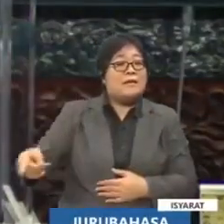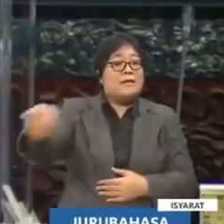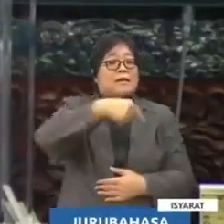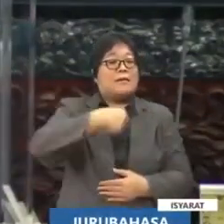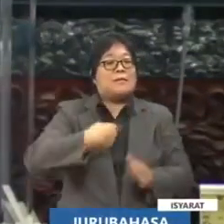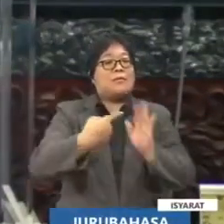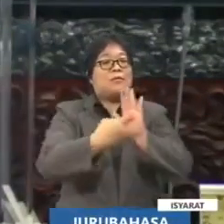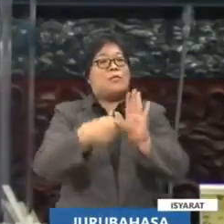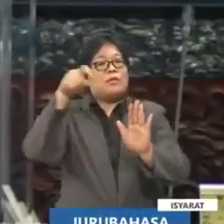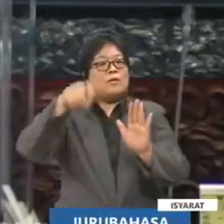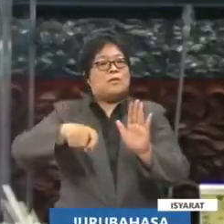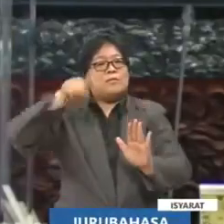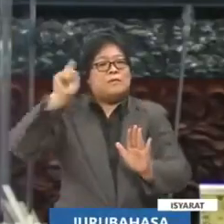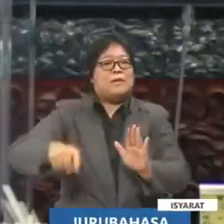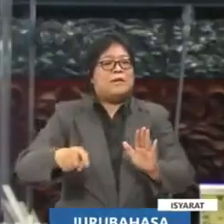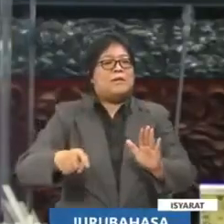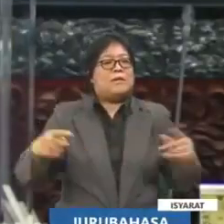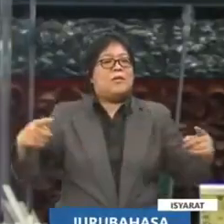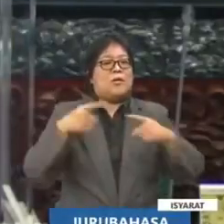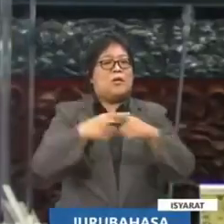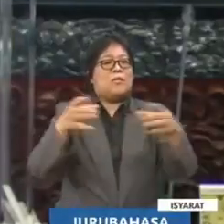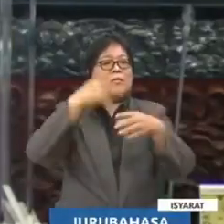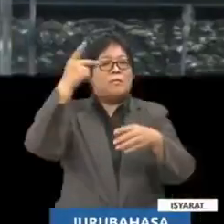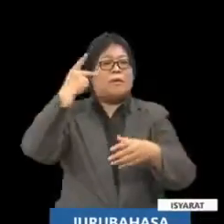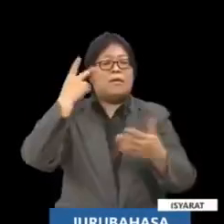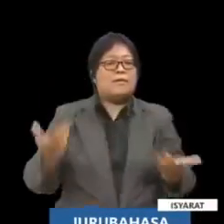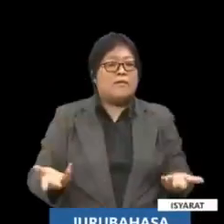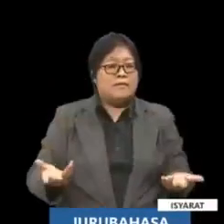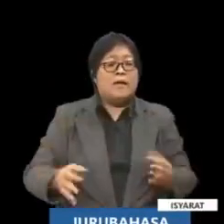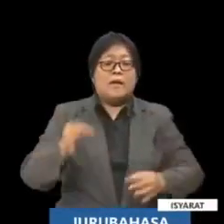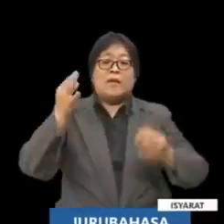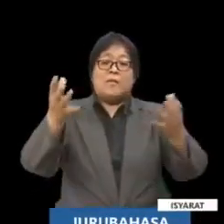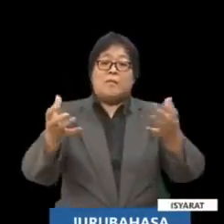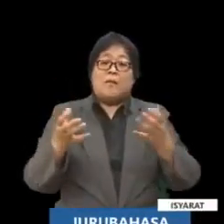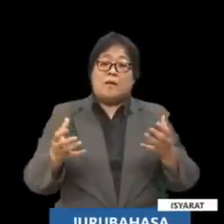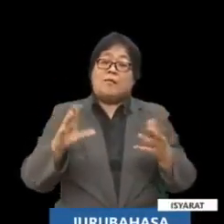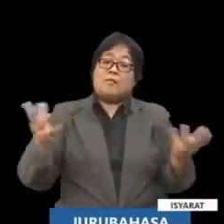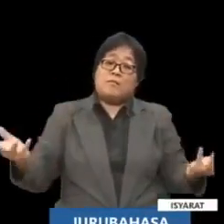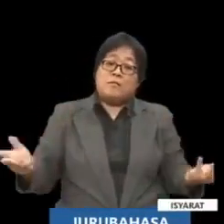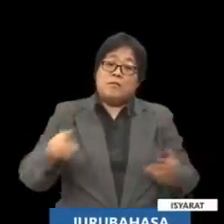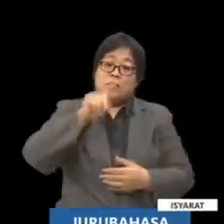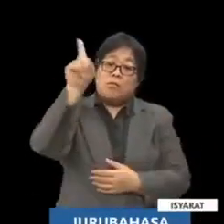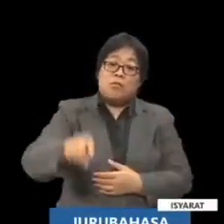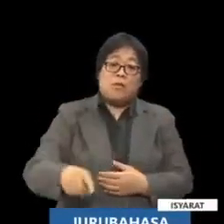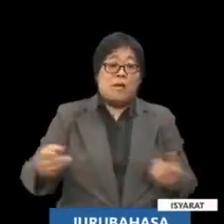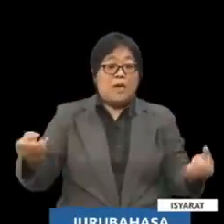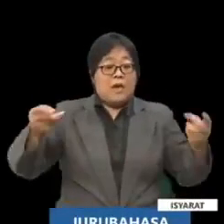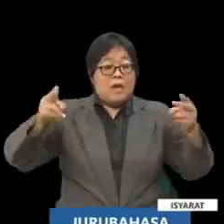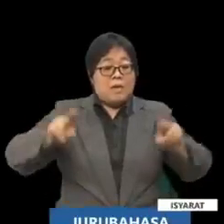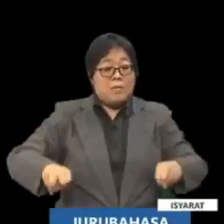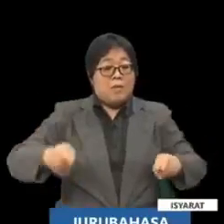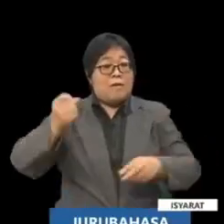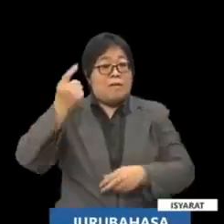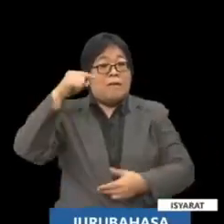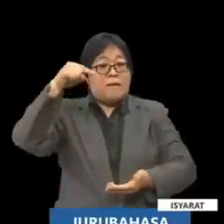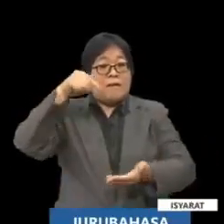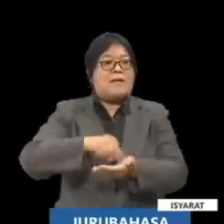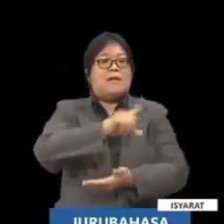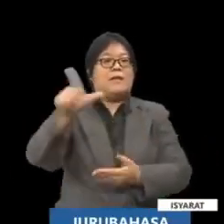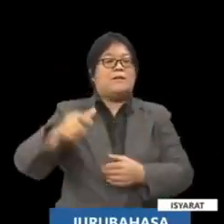saya nak tunjukkan ini mesti bipartisan. Main ordernya. Kalau nak cakap soal MOU persefahaman, ini